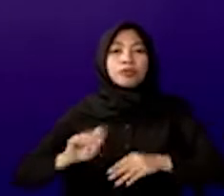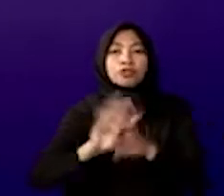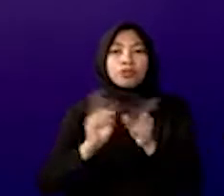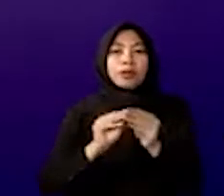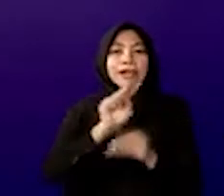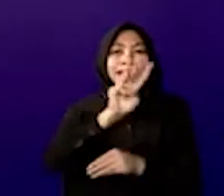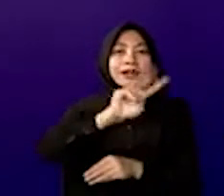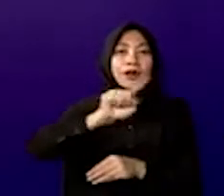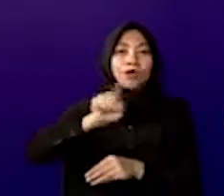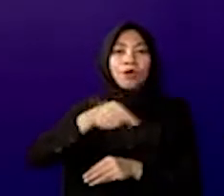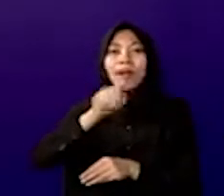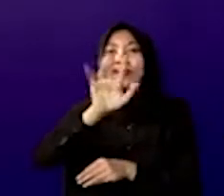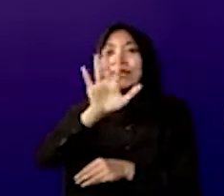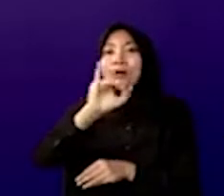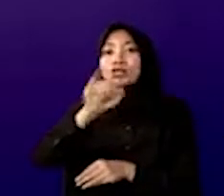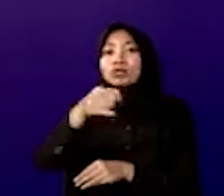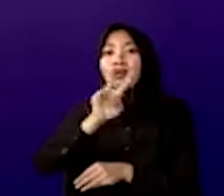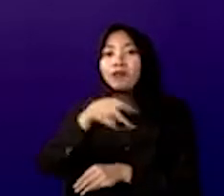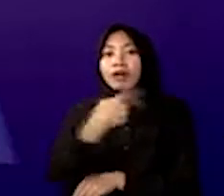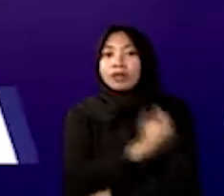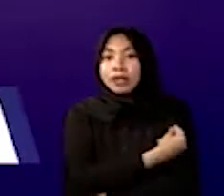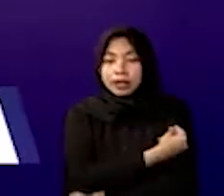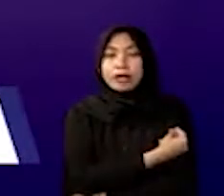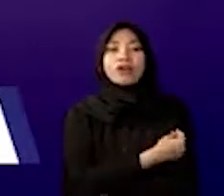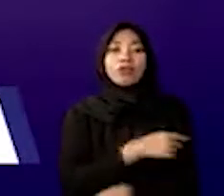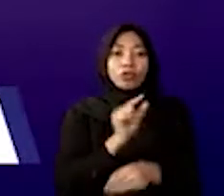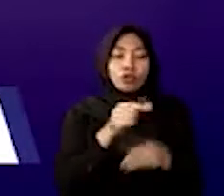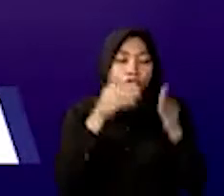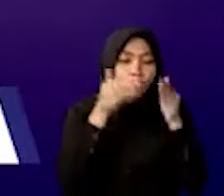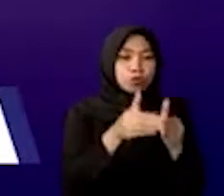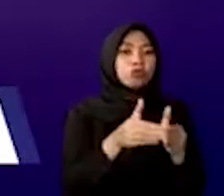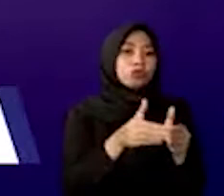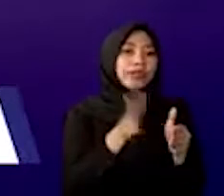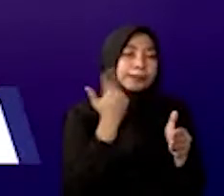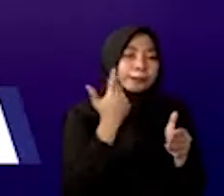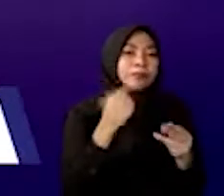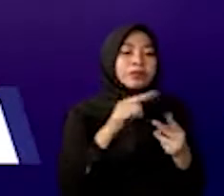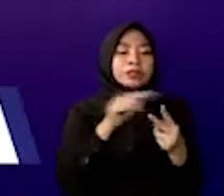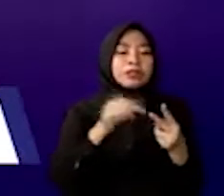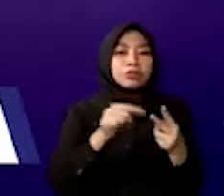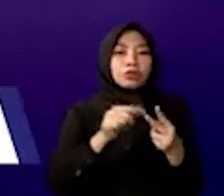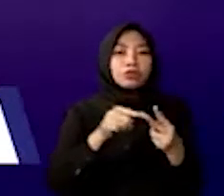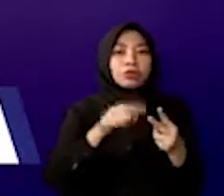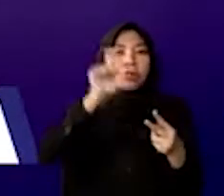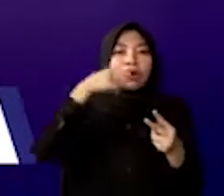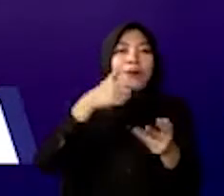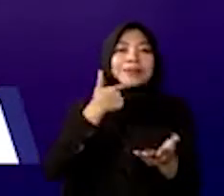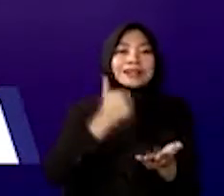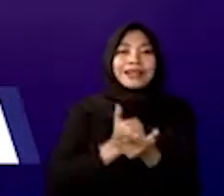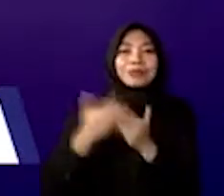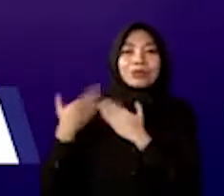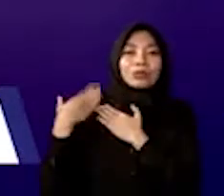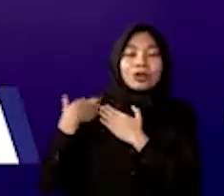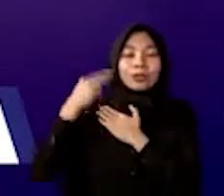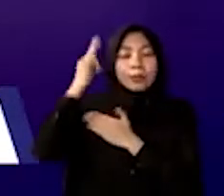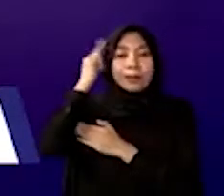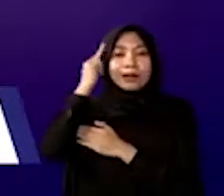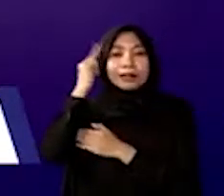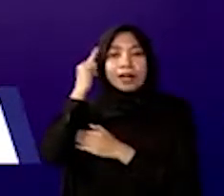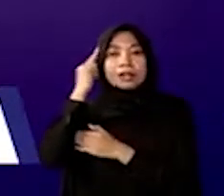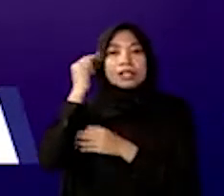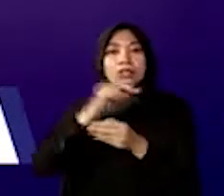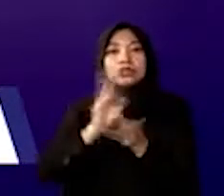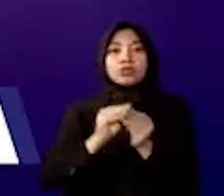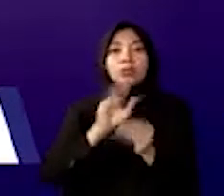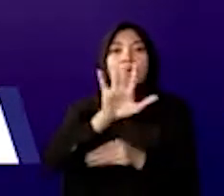3,5 juta kemudian masyarakat tokoh masyarakat tokoh agama perangkat daerah itu jumlahnya